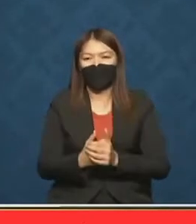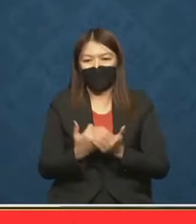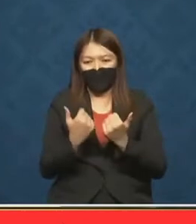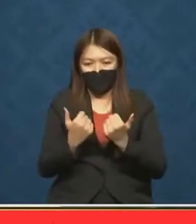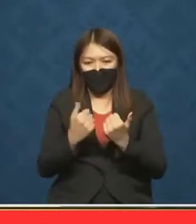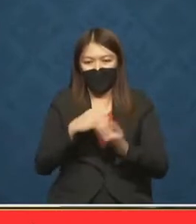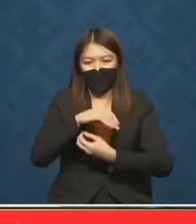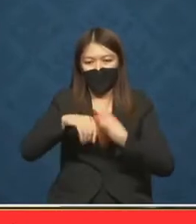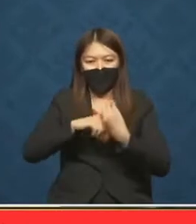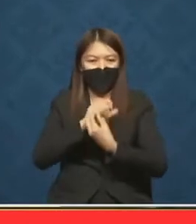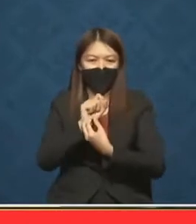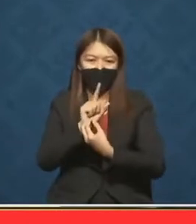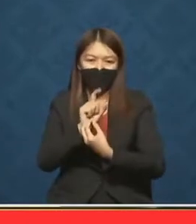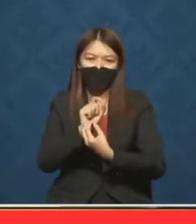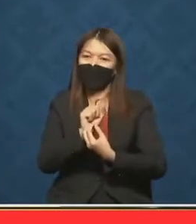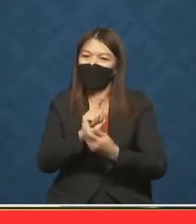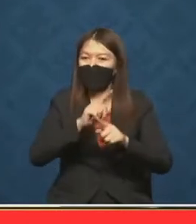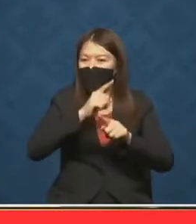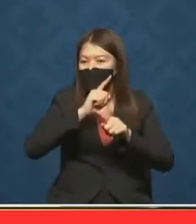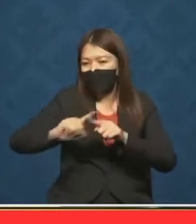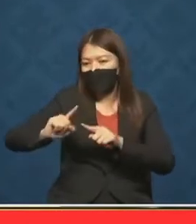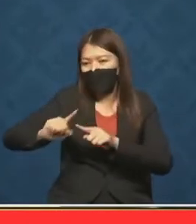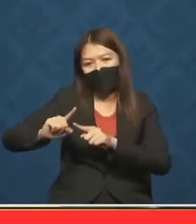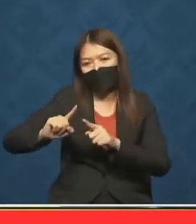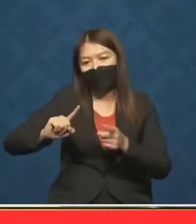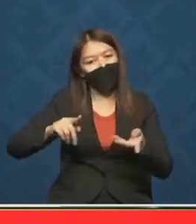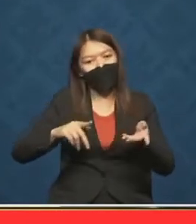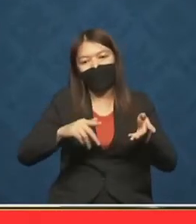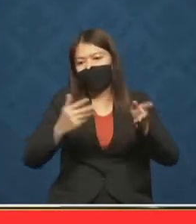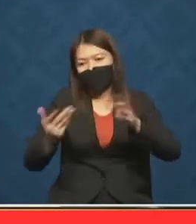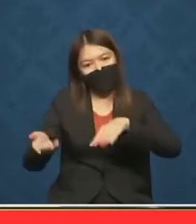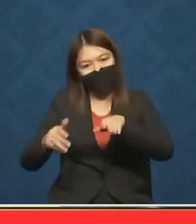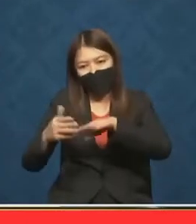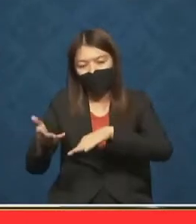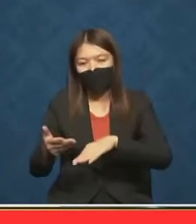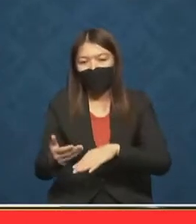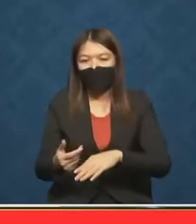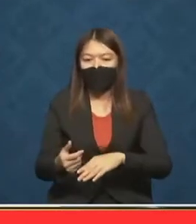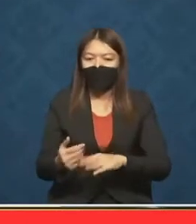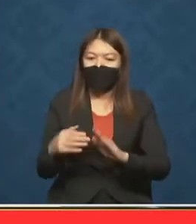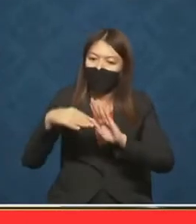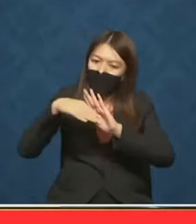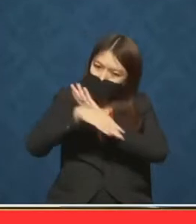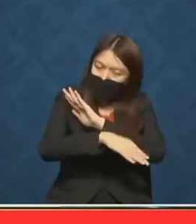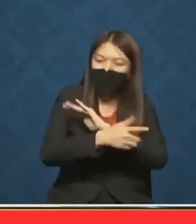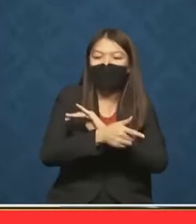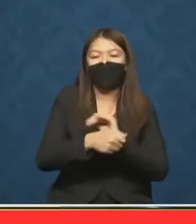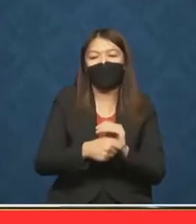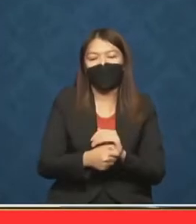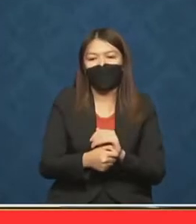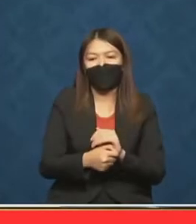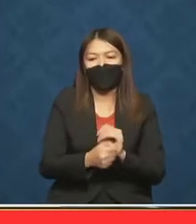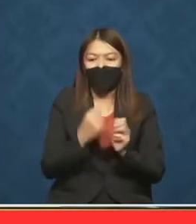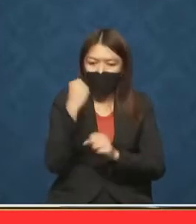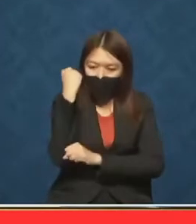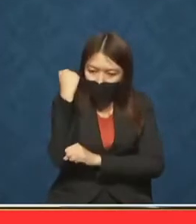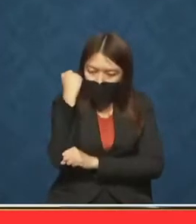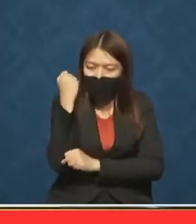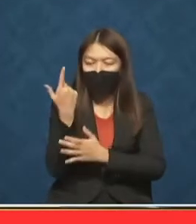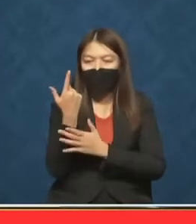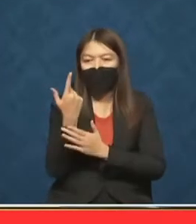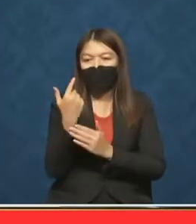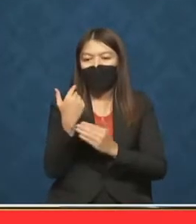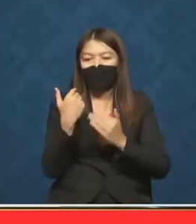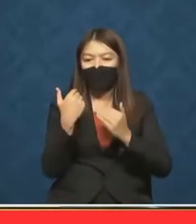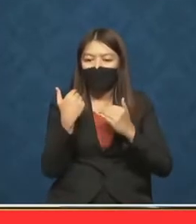วันนี้เศรษฐกิในทุๆด้านมันพังยับเยินย่ำแย่ตกต่ำโดยจะเพราอย่ย่งความยากจนความ